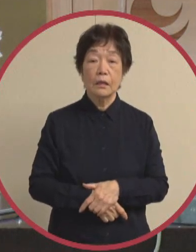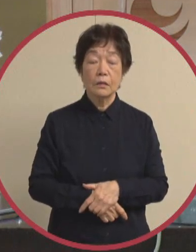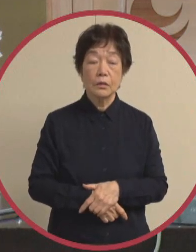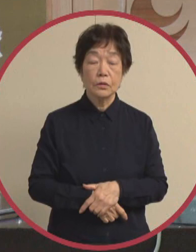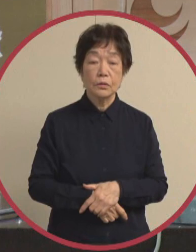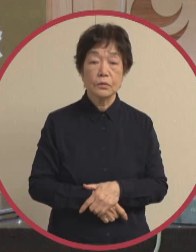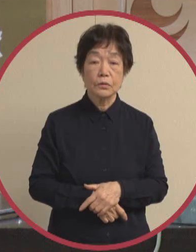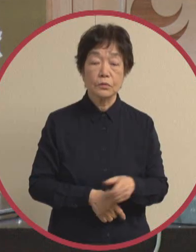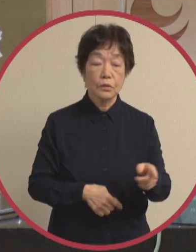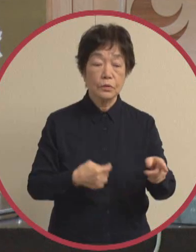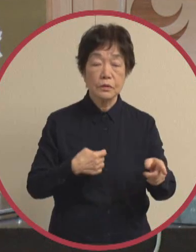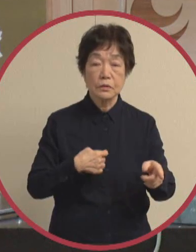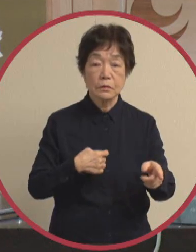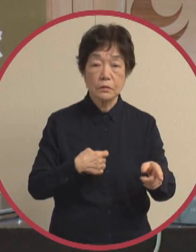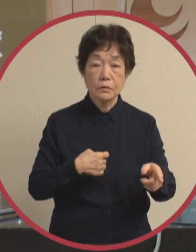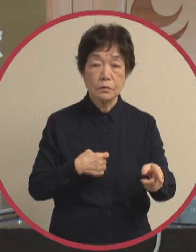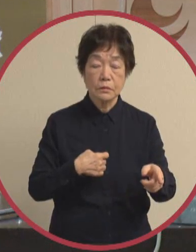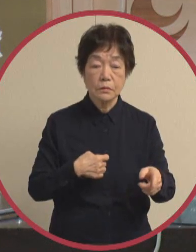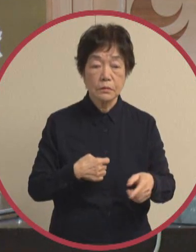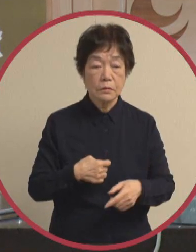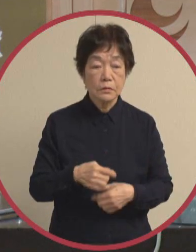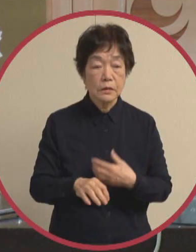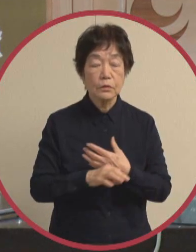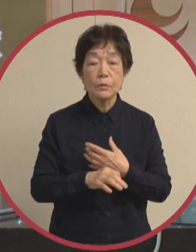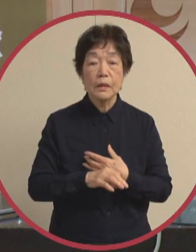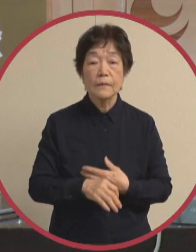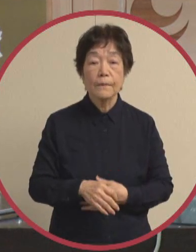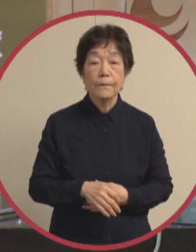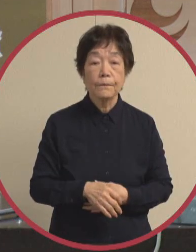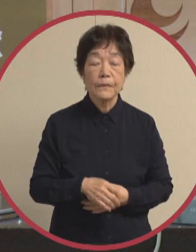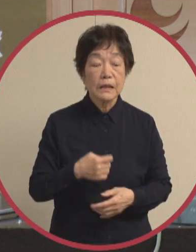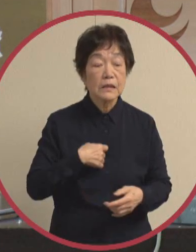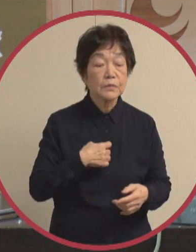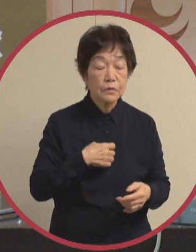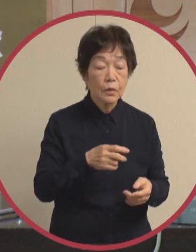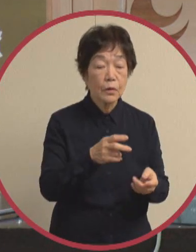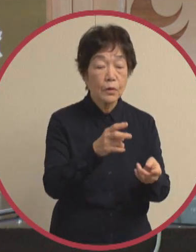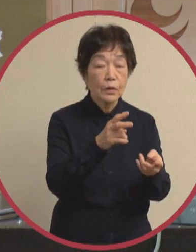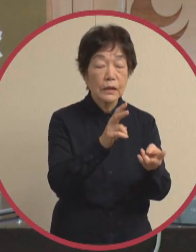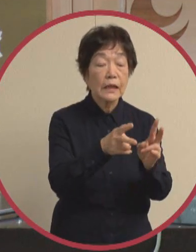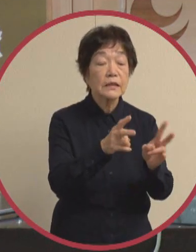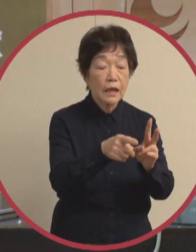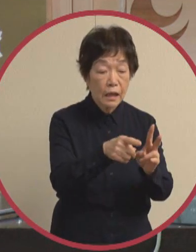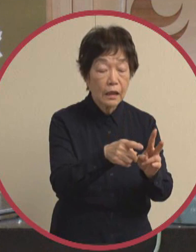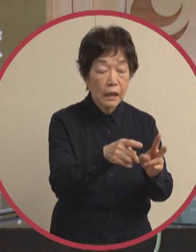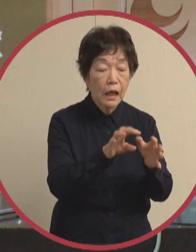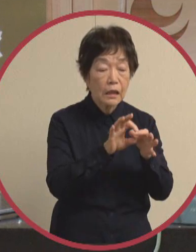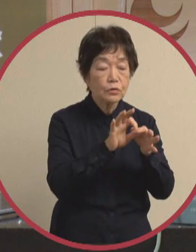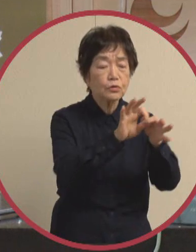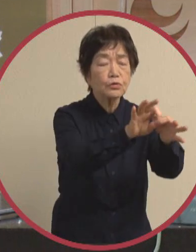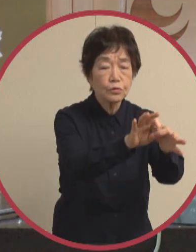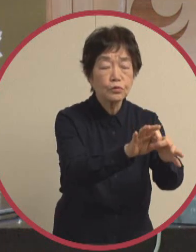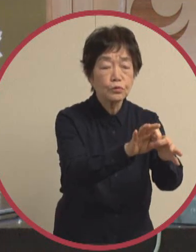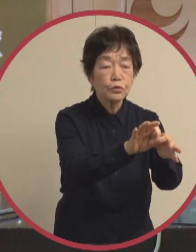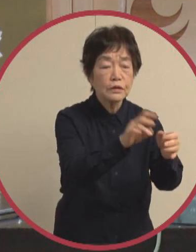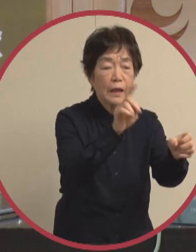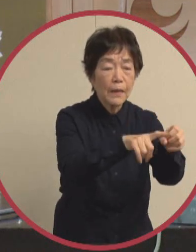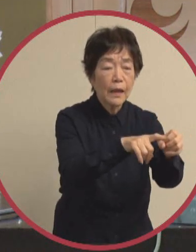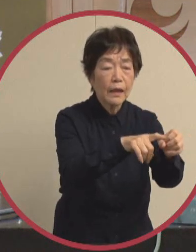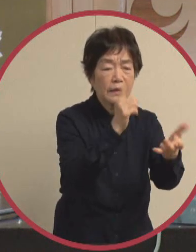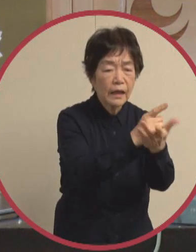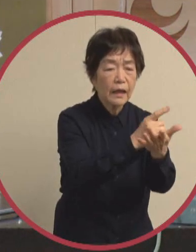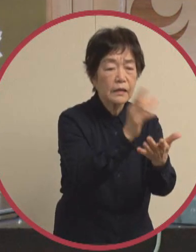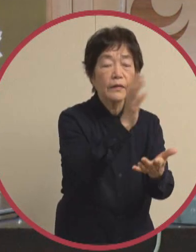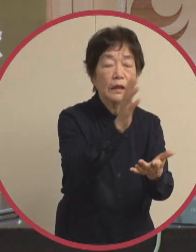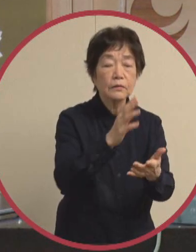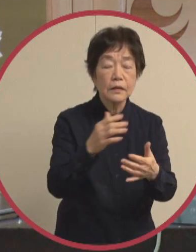その自社のあれですね、そのまさに BCP 的な発想もあるんですけども、やはり経済